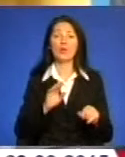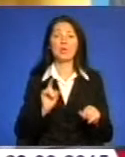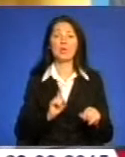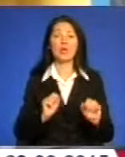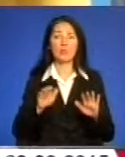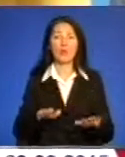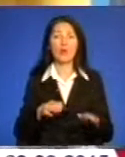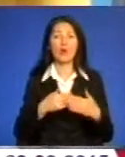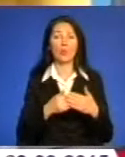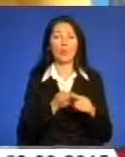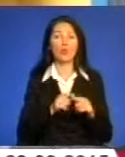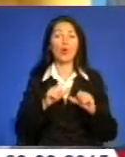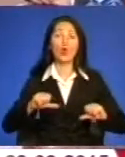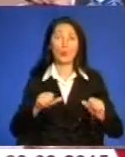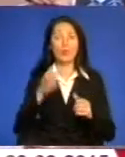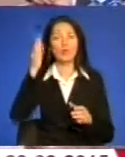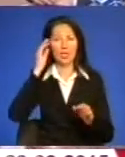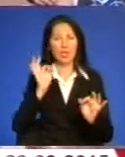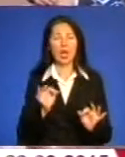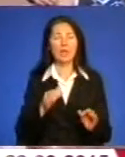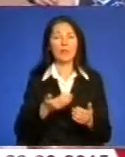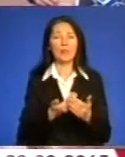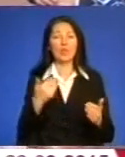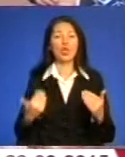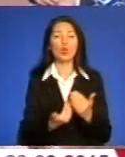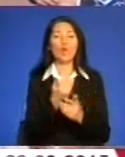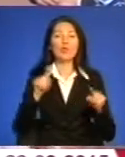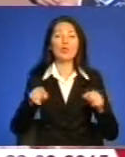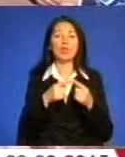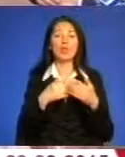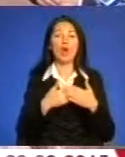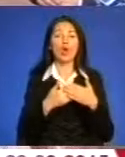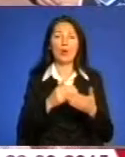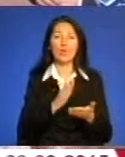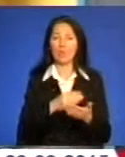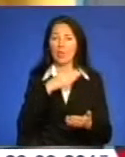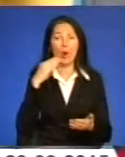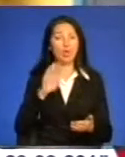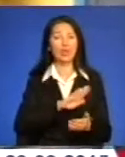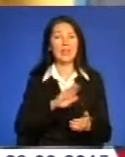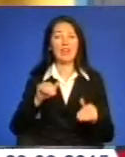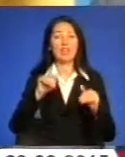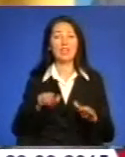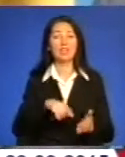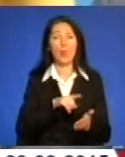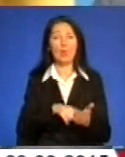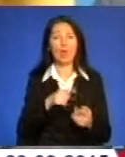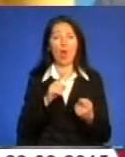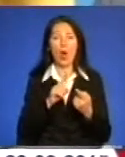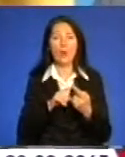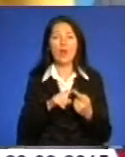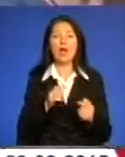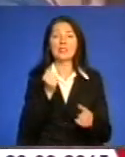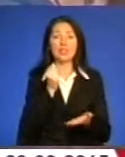що комітет вважає правильним. Перед новоутвореними громадами є чимало невирішених питань. Одне з них – затвердження